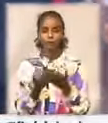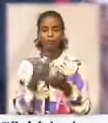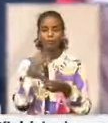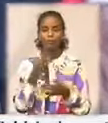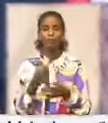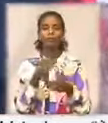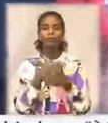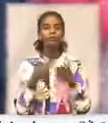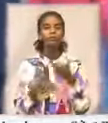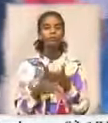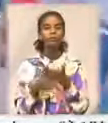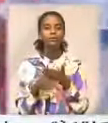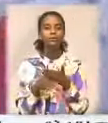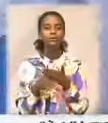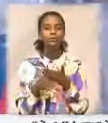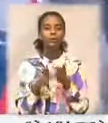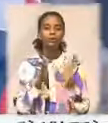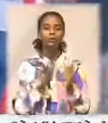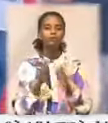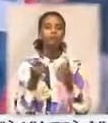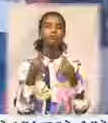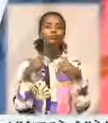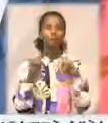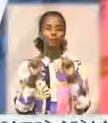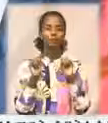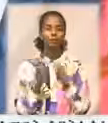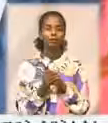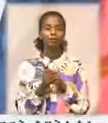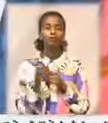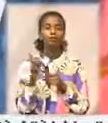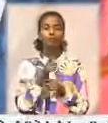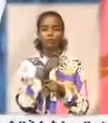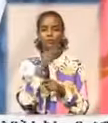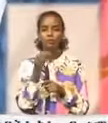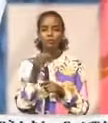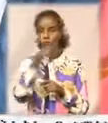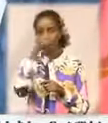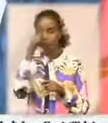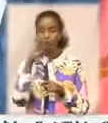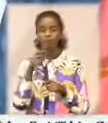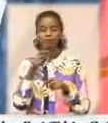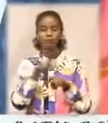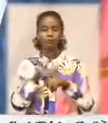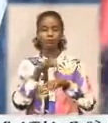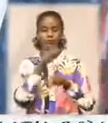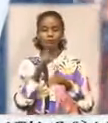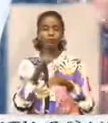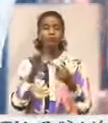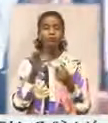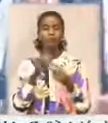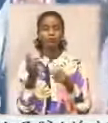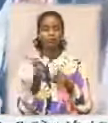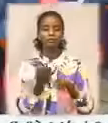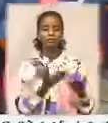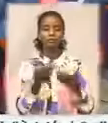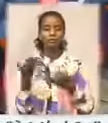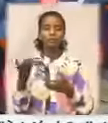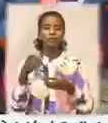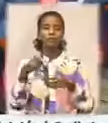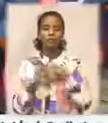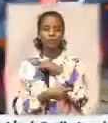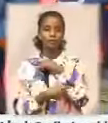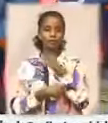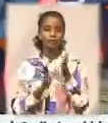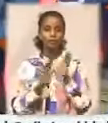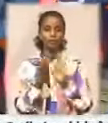ደረጃ ለማዘጋጀት ሞክረናል። ይሁንና በበልጉ አዝመራ የተከሰተው የምርጥ ዘር አቅርቦት በመኸሩም ፈታኝ